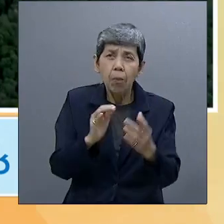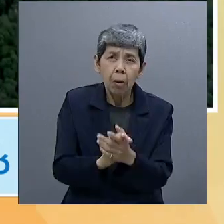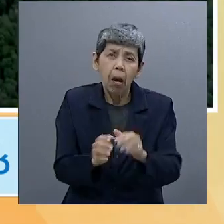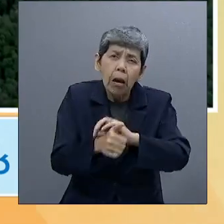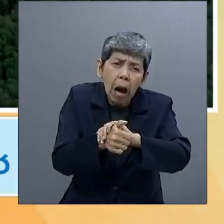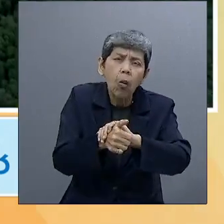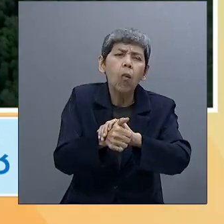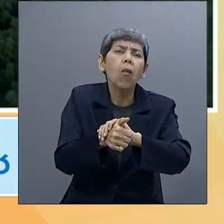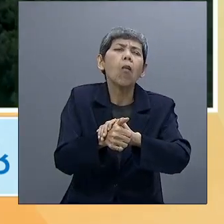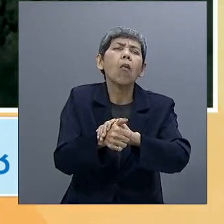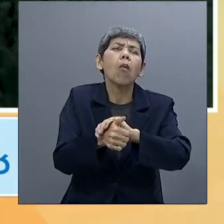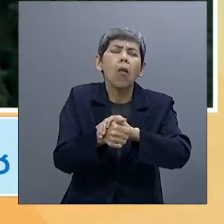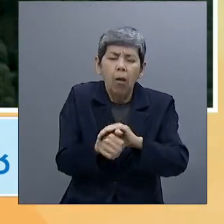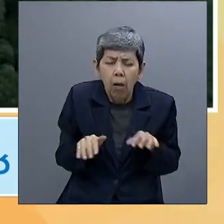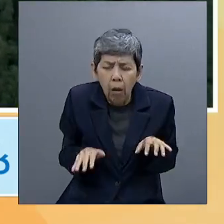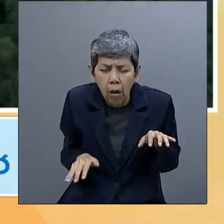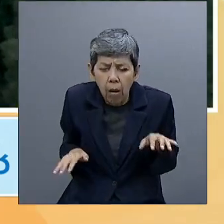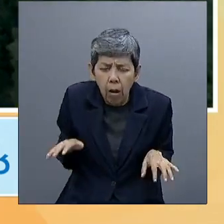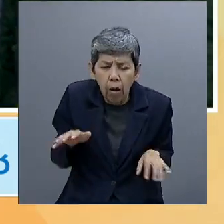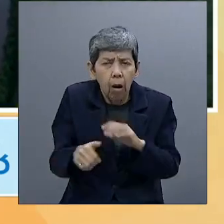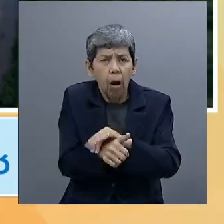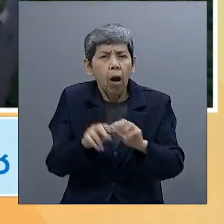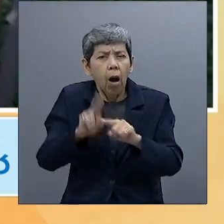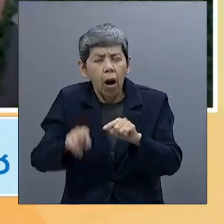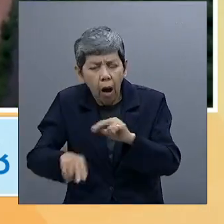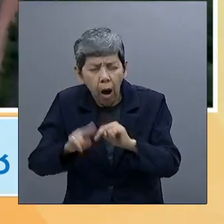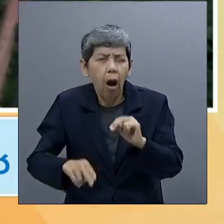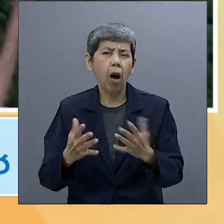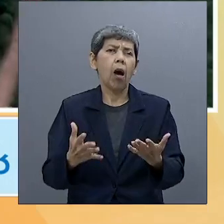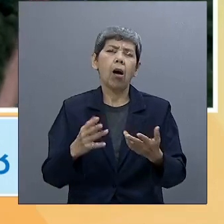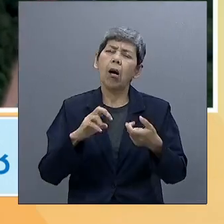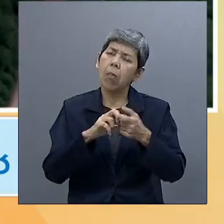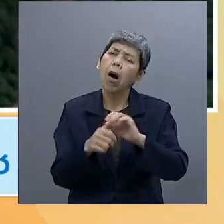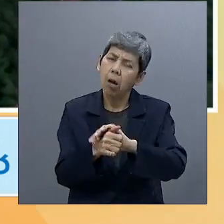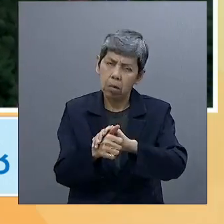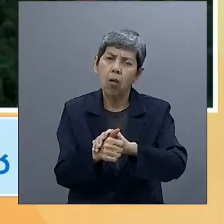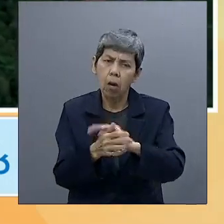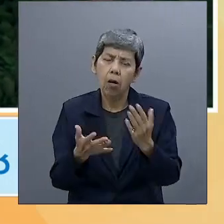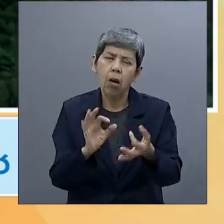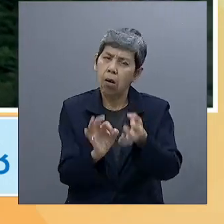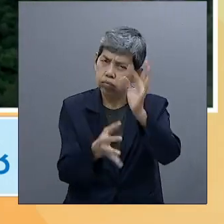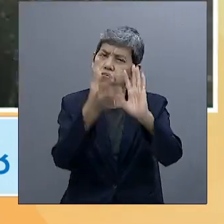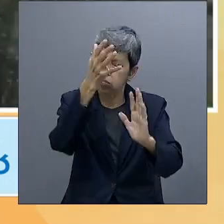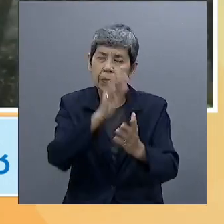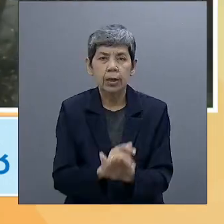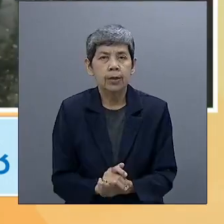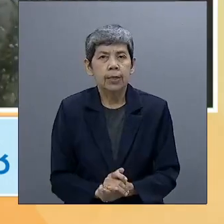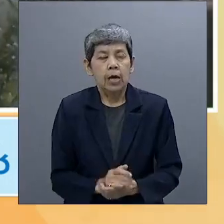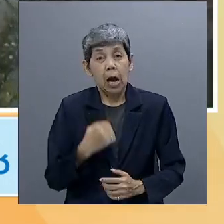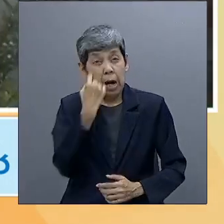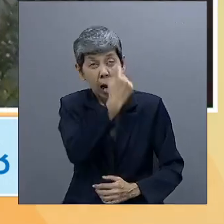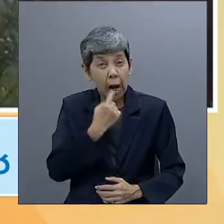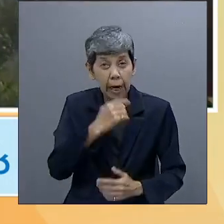พรุค่ะที่จะต้องไปไข่อยู่บริเวณในป่าแบบนี้นะคะก็ได้รับผลกระทบเช่นเดียวกันซึ่งเรื่องนี้นะคะใคร